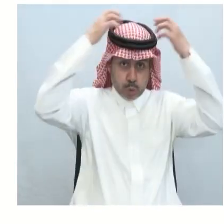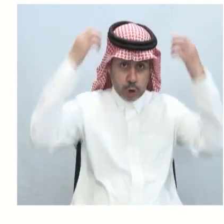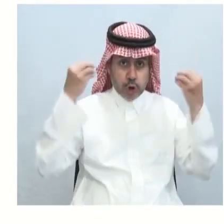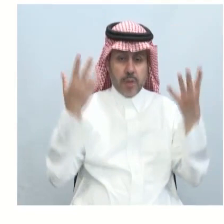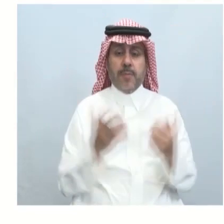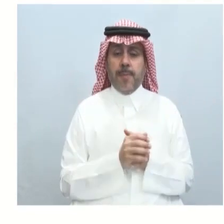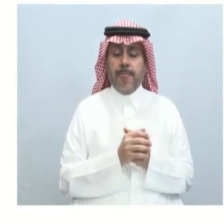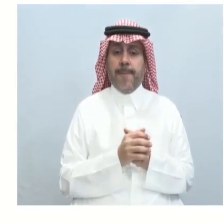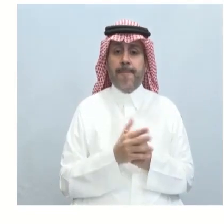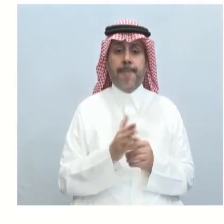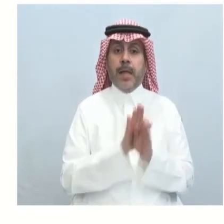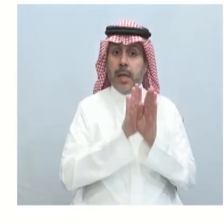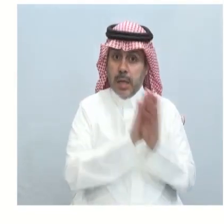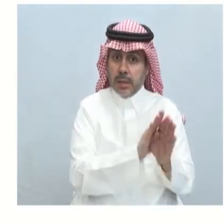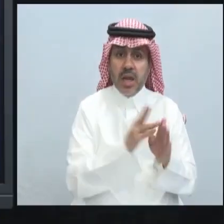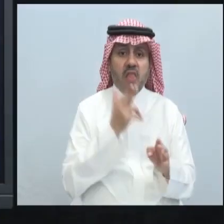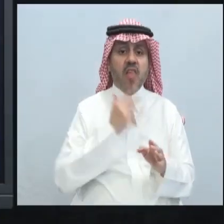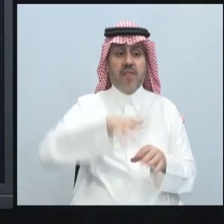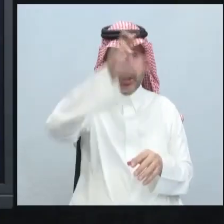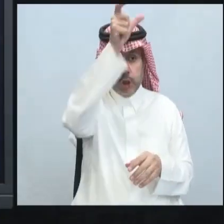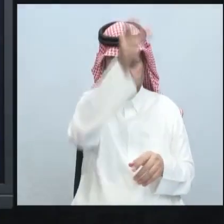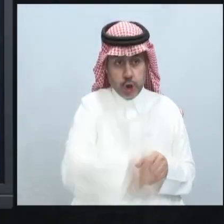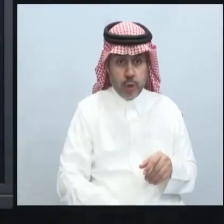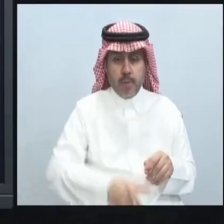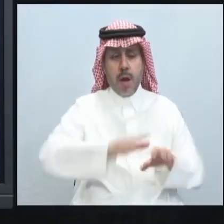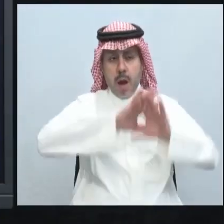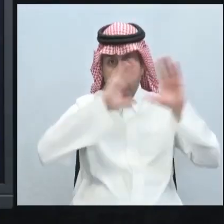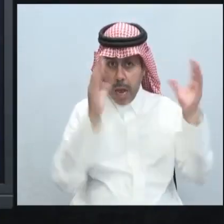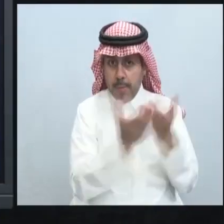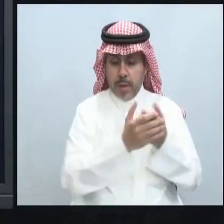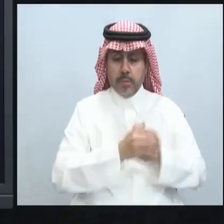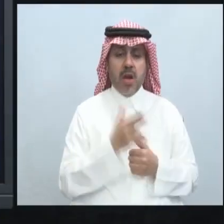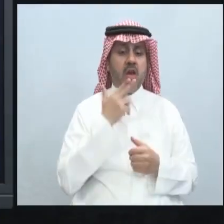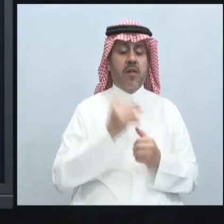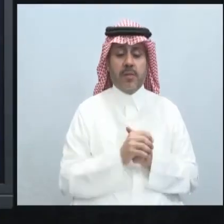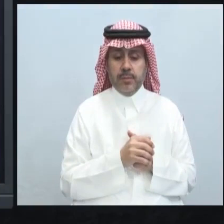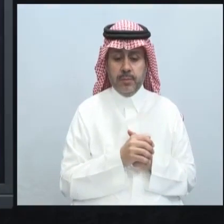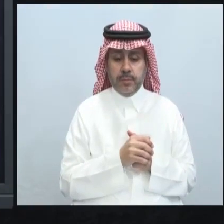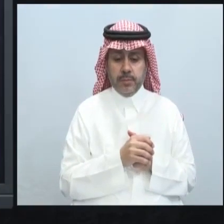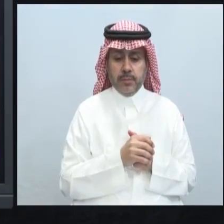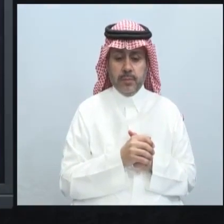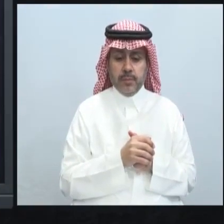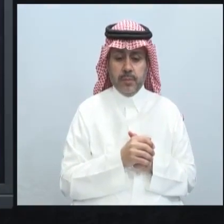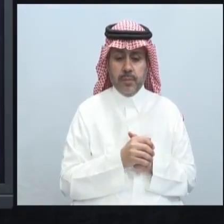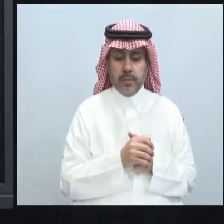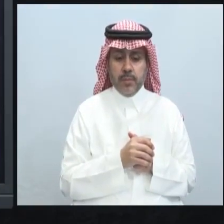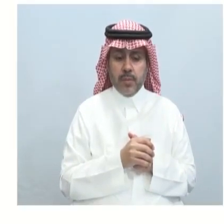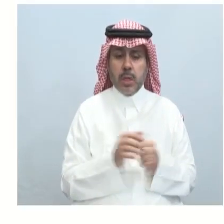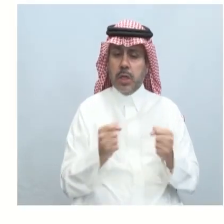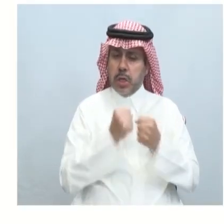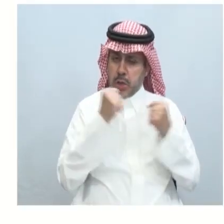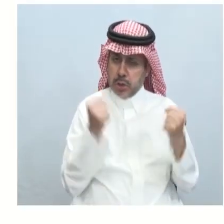فنعتني يا ابنائي بهذا الجسم كاملا بالنظافه وكذلك يا ابنائي نحرص على